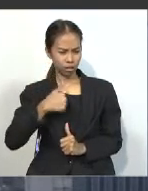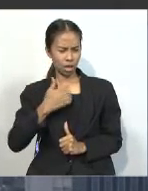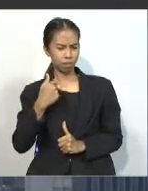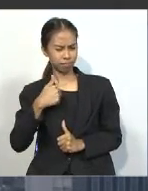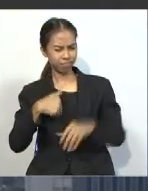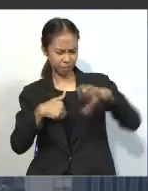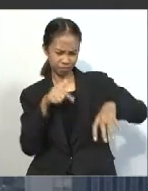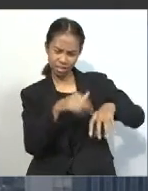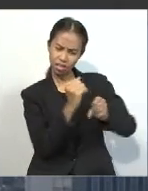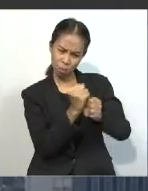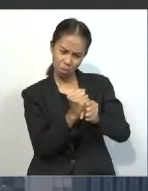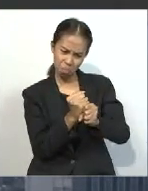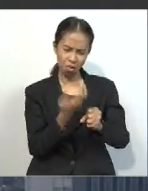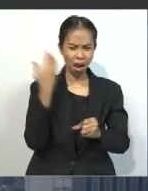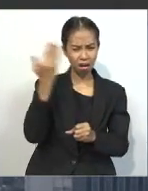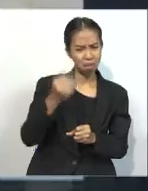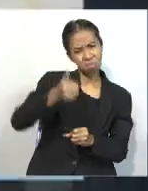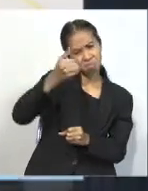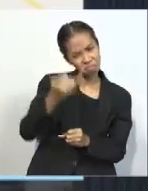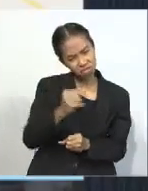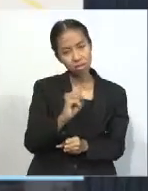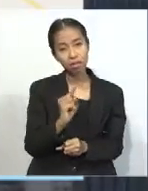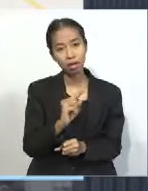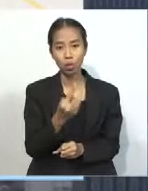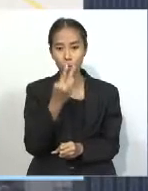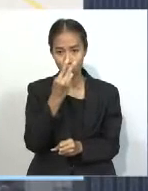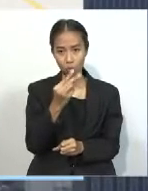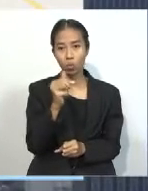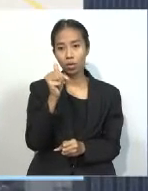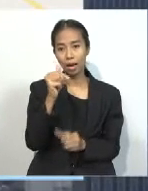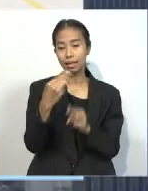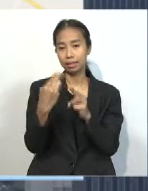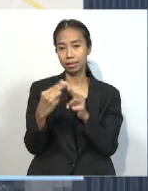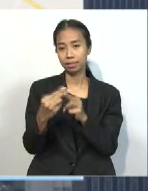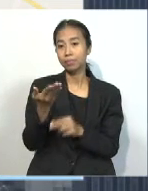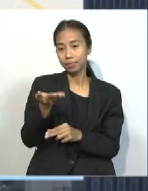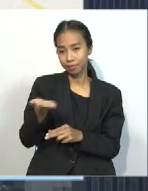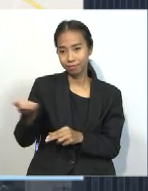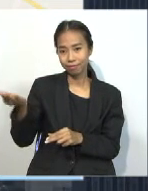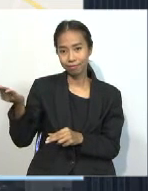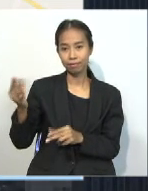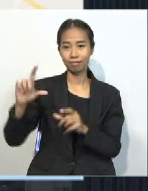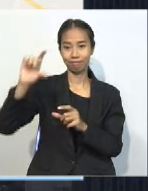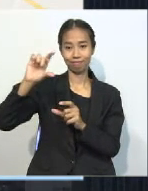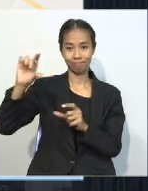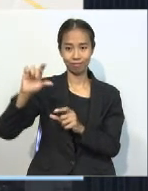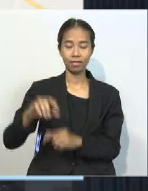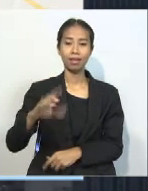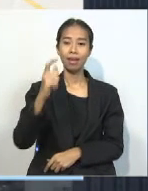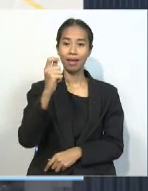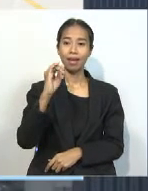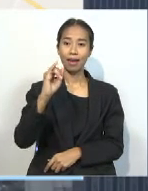ราไปเนี่ยคุณภาพอากาศมันน่าห่วงน่ากังวลหรือเปล่านะคะดูได้ที่ Air for Thai AIR เลข4